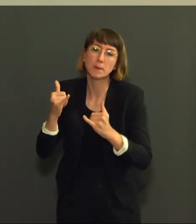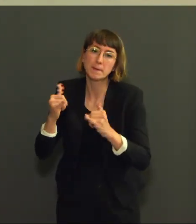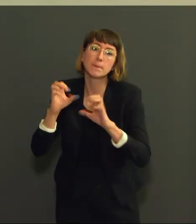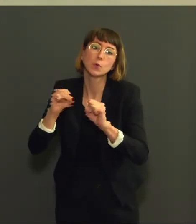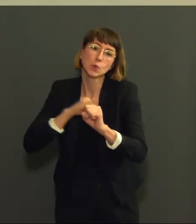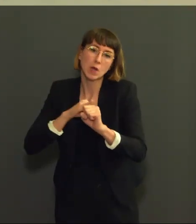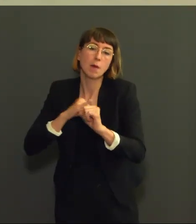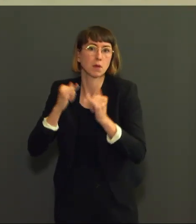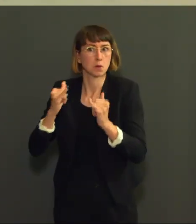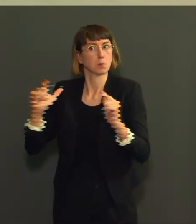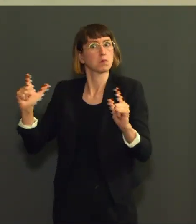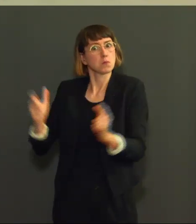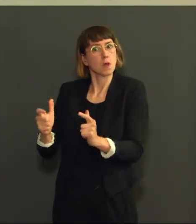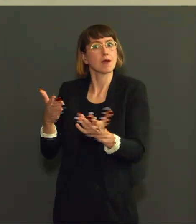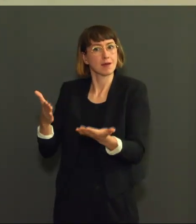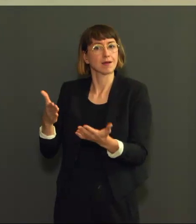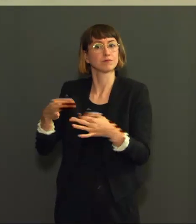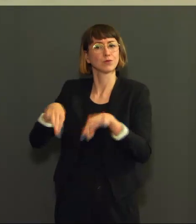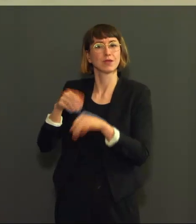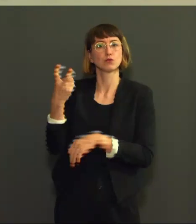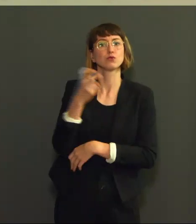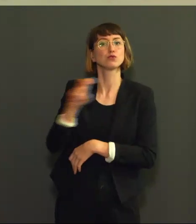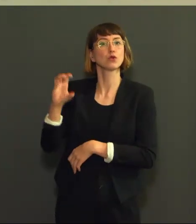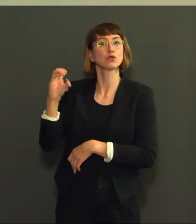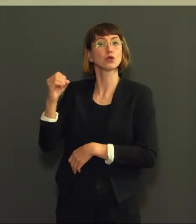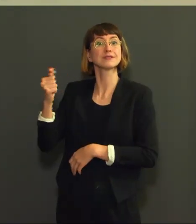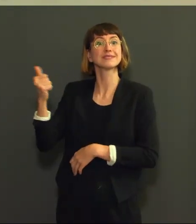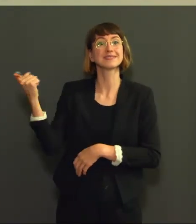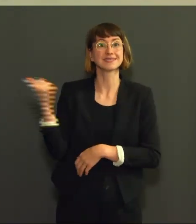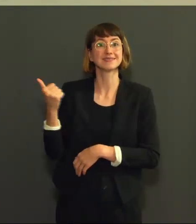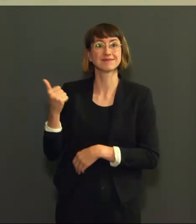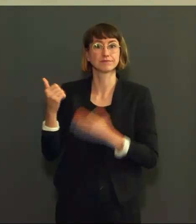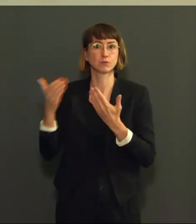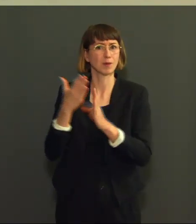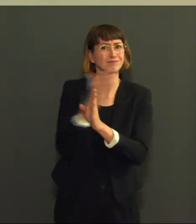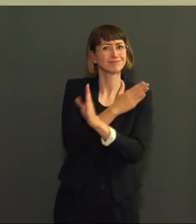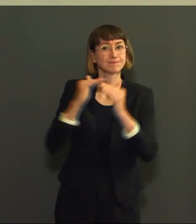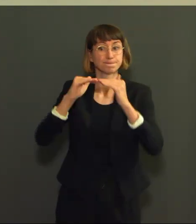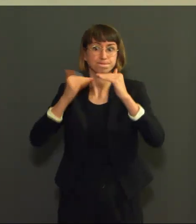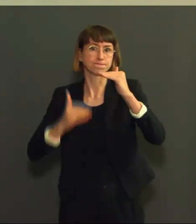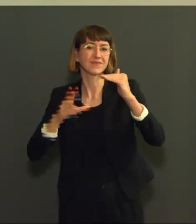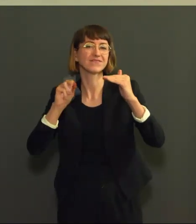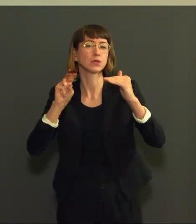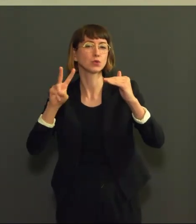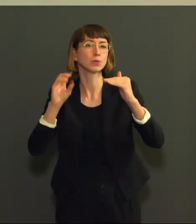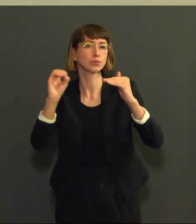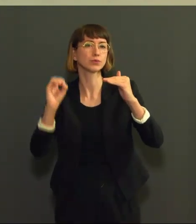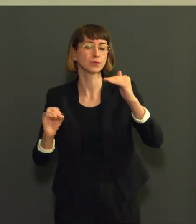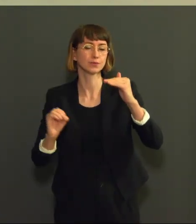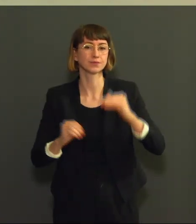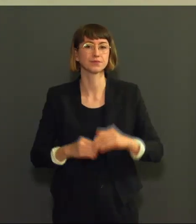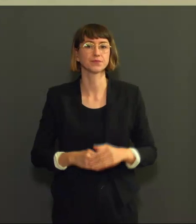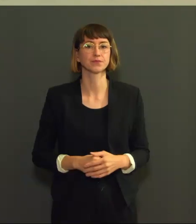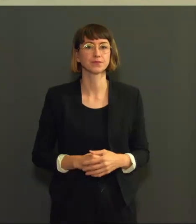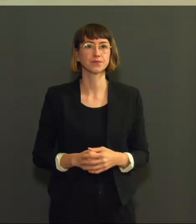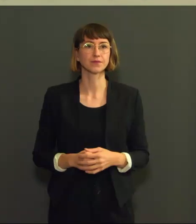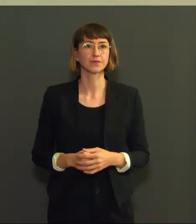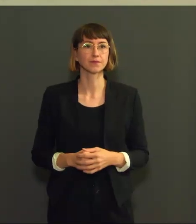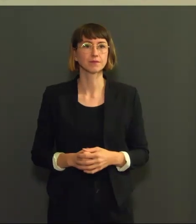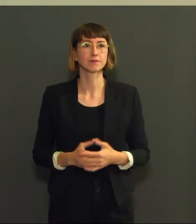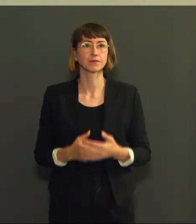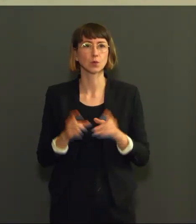soins intensifs, mais c'est malgré tout 22% de moins que la semaine précédente. Là aussi, en faisant des projections, si